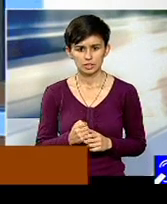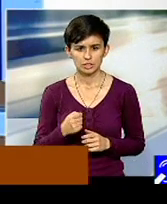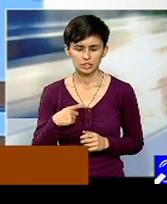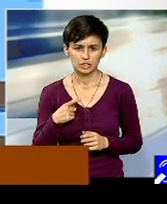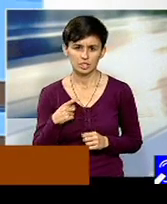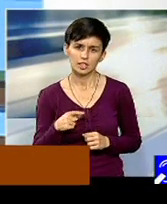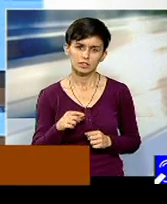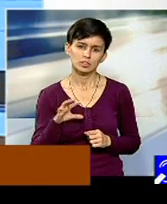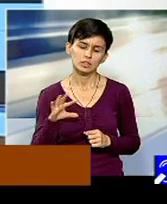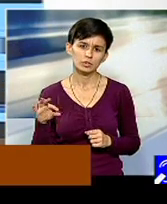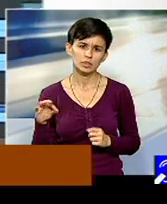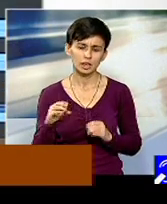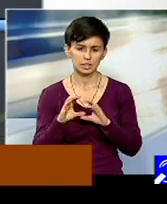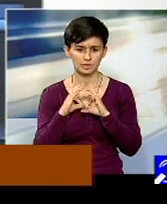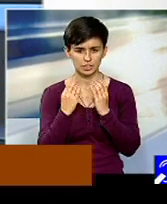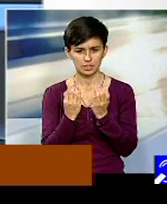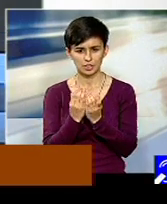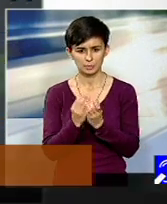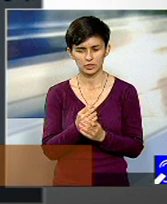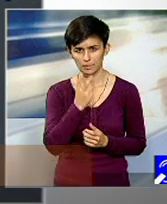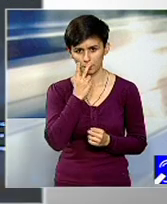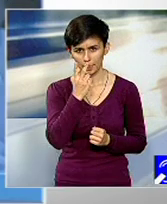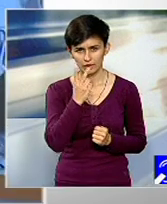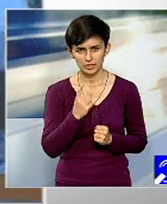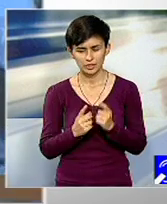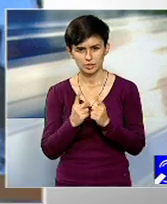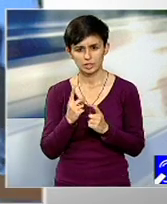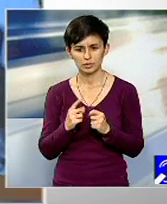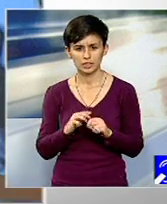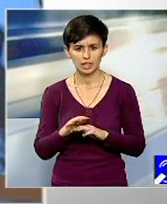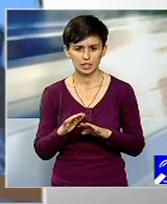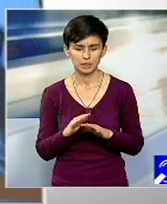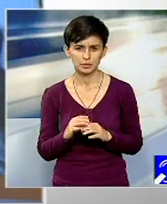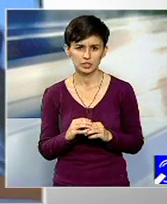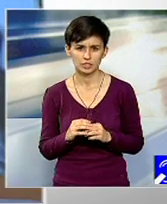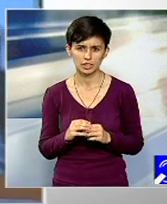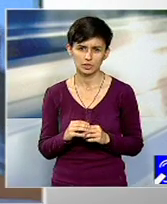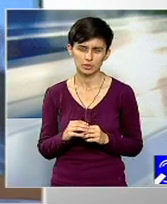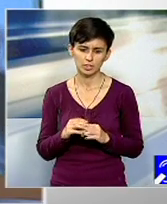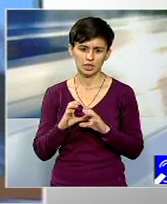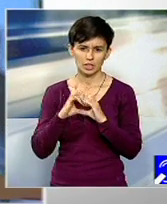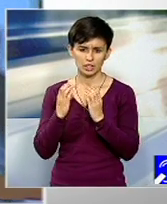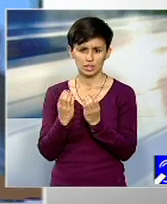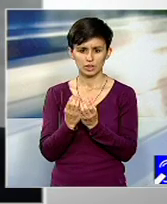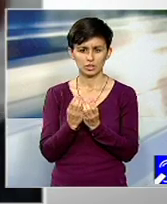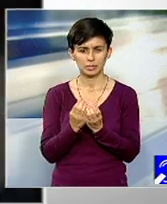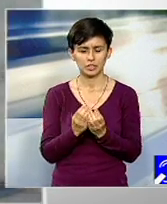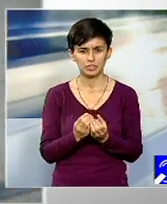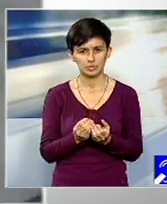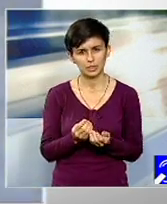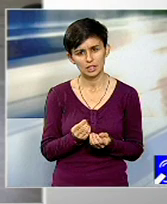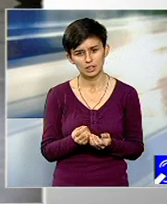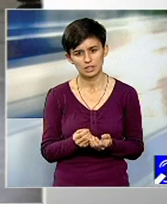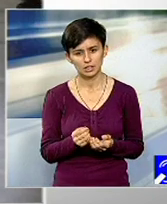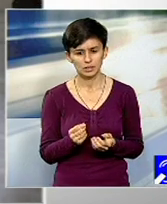E o minge mai mică, de altfel am surprins câteva mișcări pe care voi le-ați făcut și de torbal. O minge puțin mai mică, nu? Și mai ușoară, cred. E cât mingea